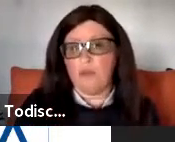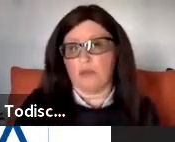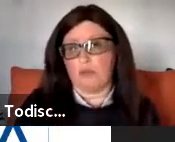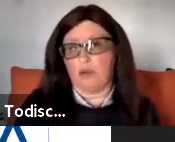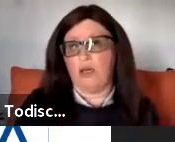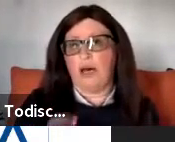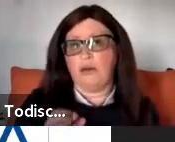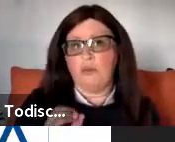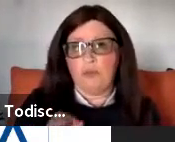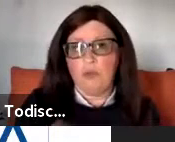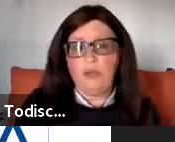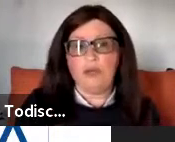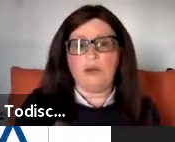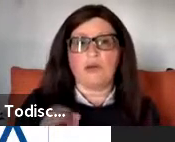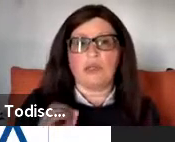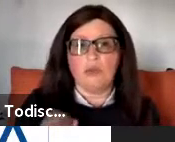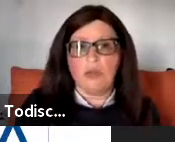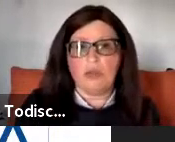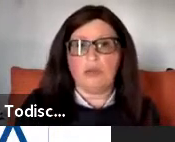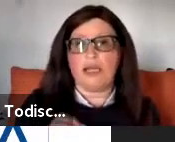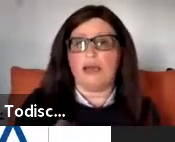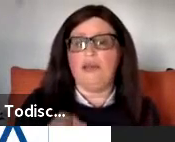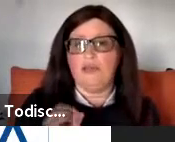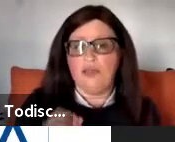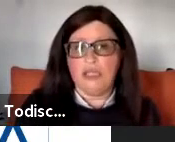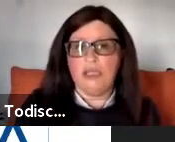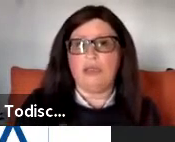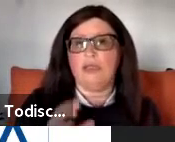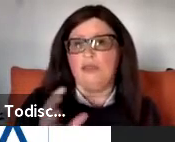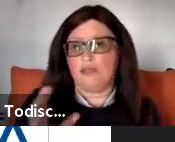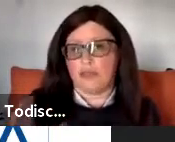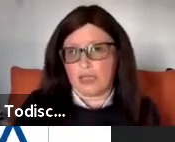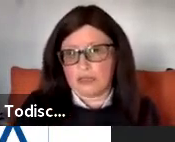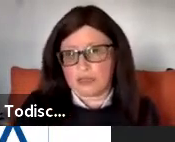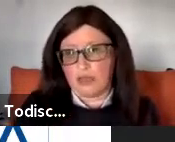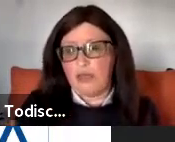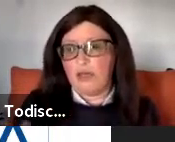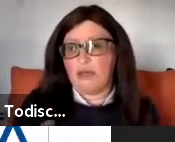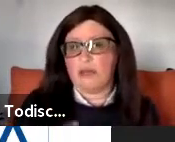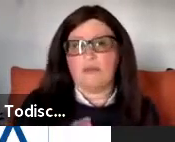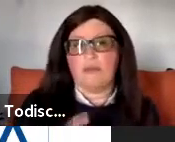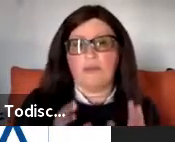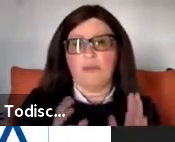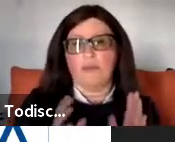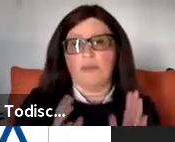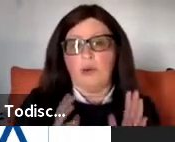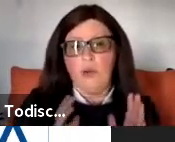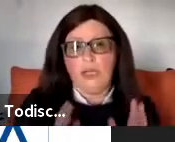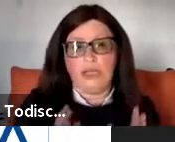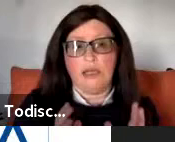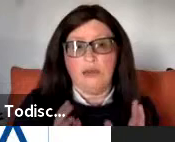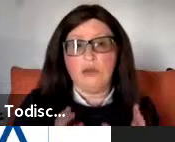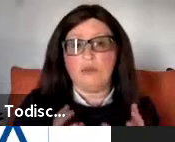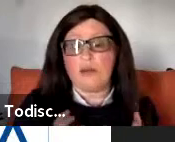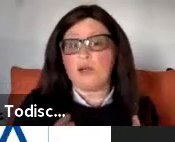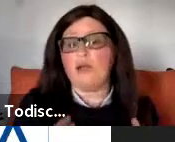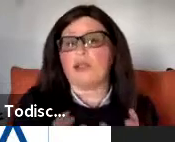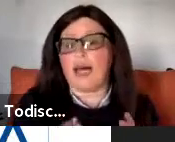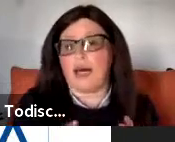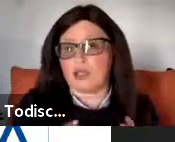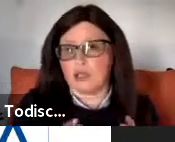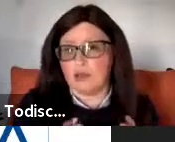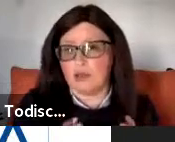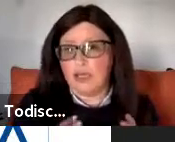pubblico plurimo, ad un pubblico costituito da infinite differenze. Quindi noi